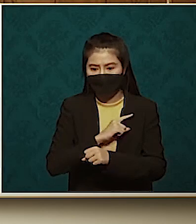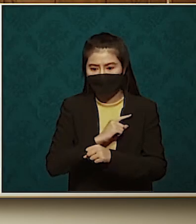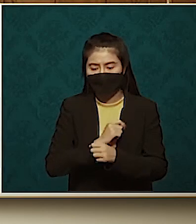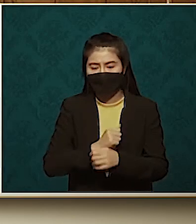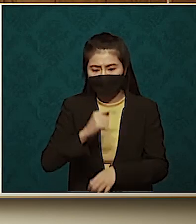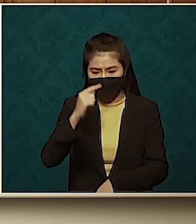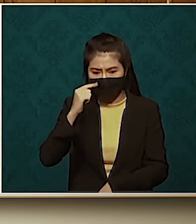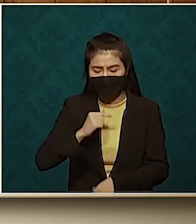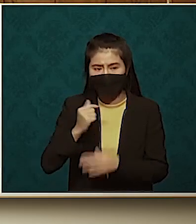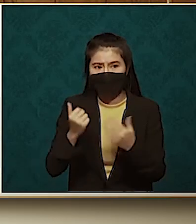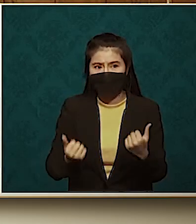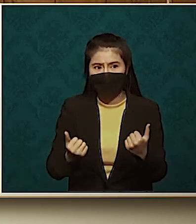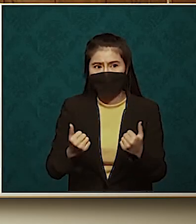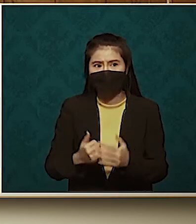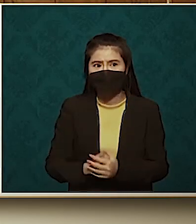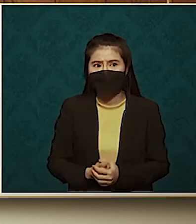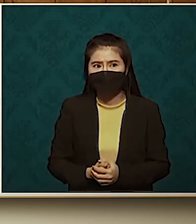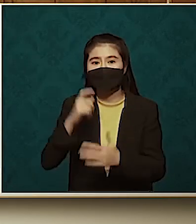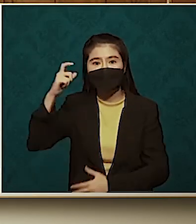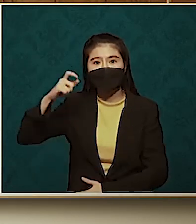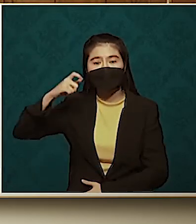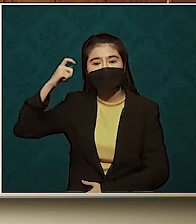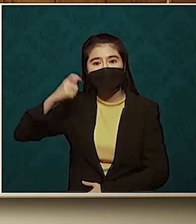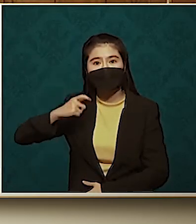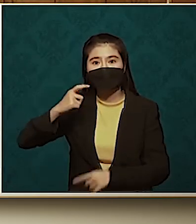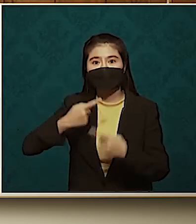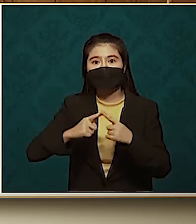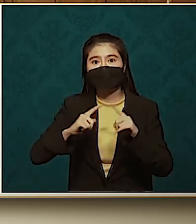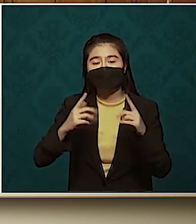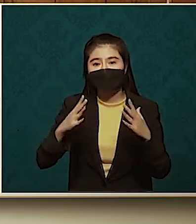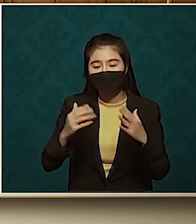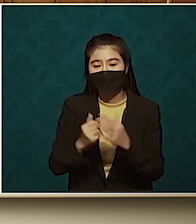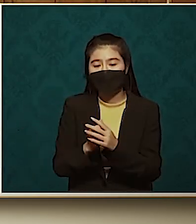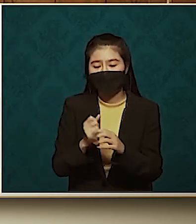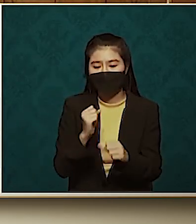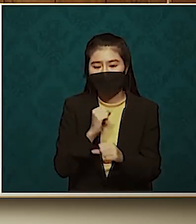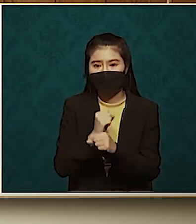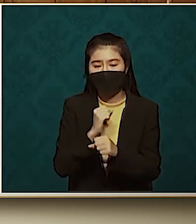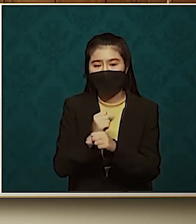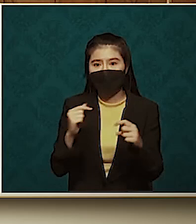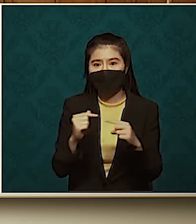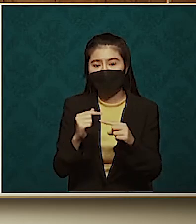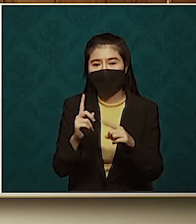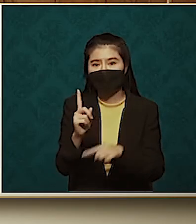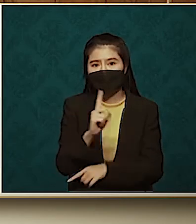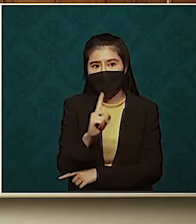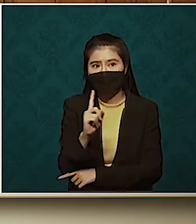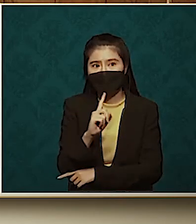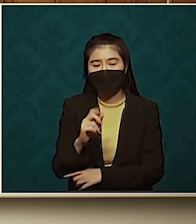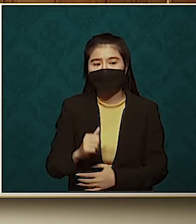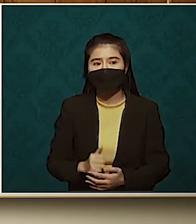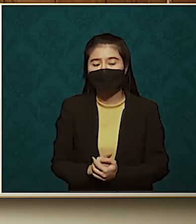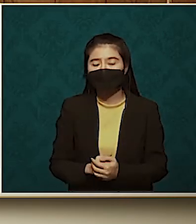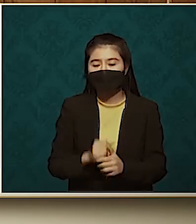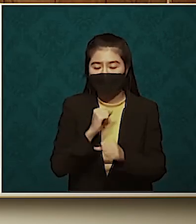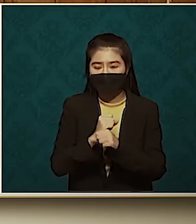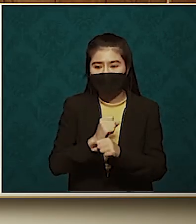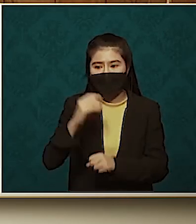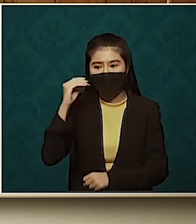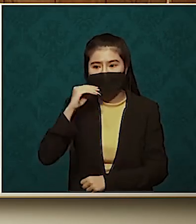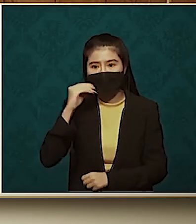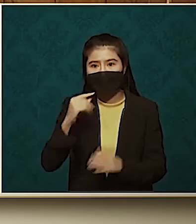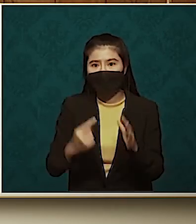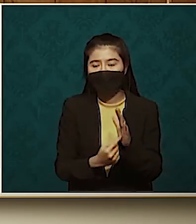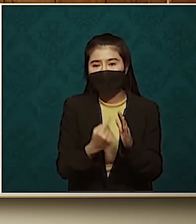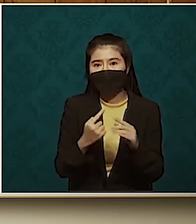ราเดินอยู่และหลายประเทศก็เข้าใจเราได้ทำเรื่องหนึ่งที่ consistent คือสม่ำเสมอตั้งแ